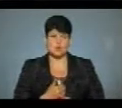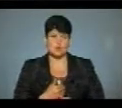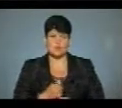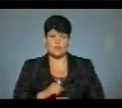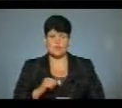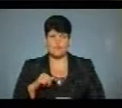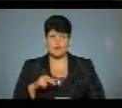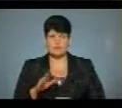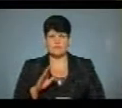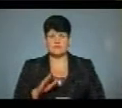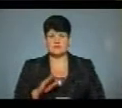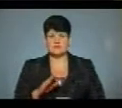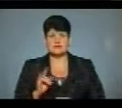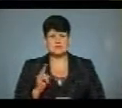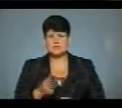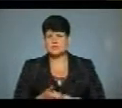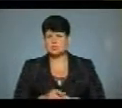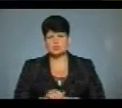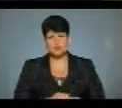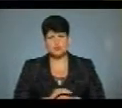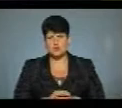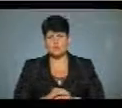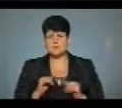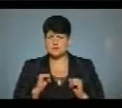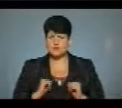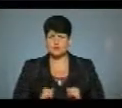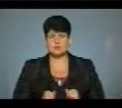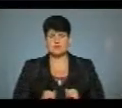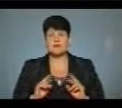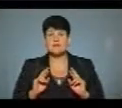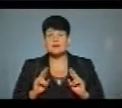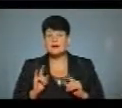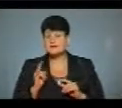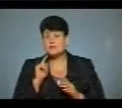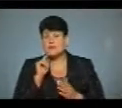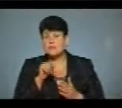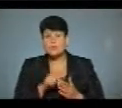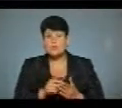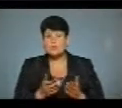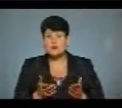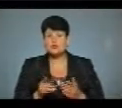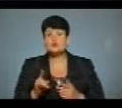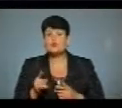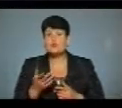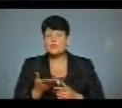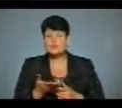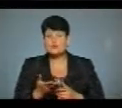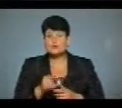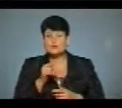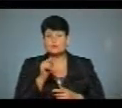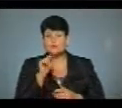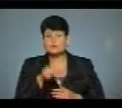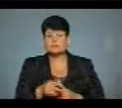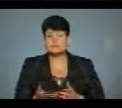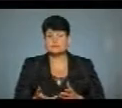доброволець від ДУК. Дитина дуже добра. Дитина дуже спокійна. Як дитина туди попала, чого він там